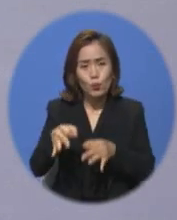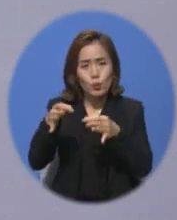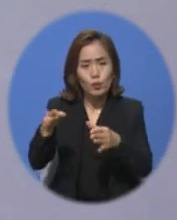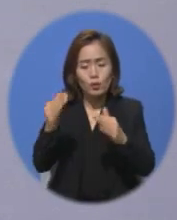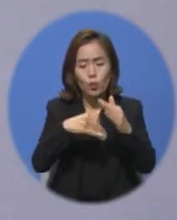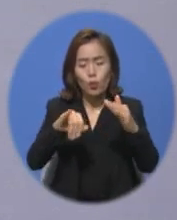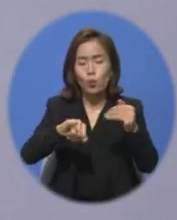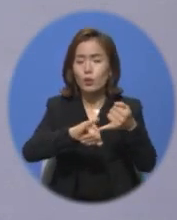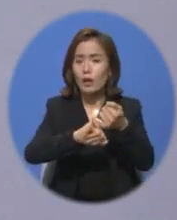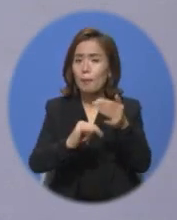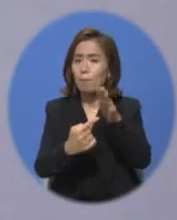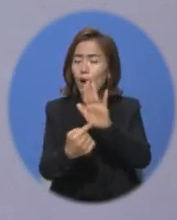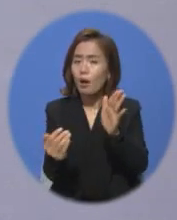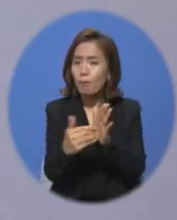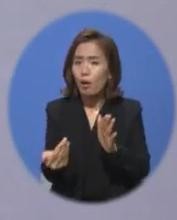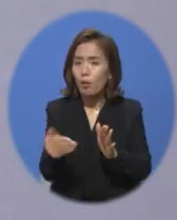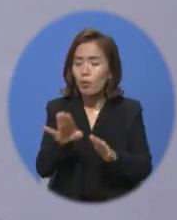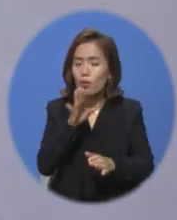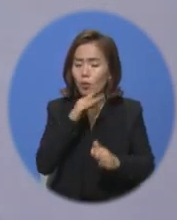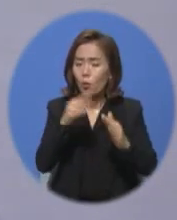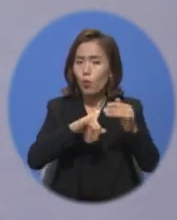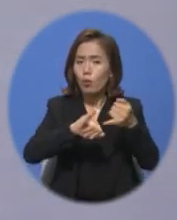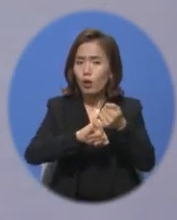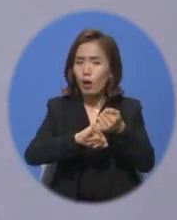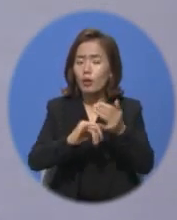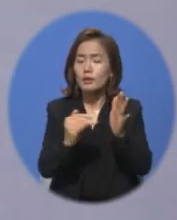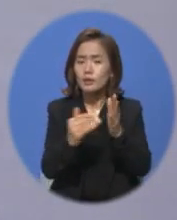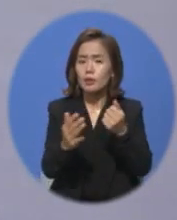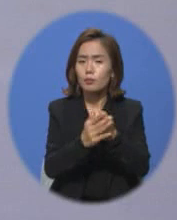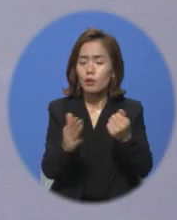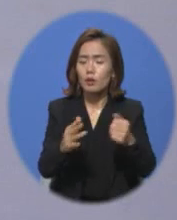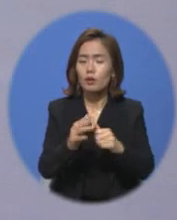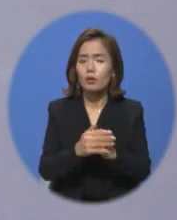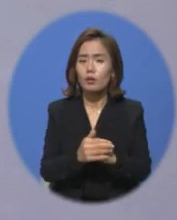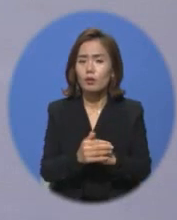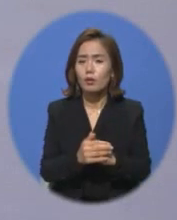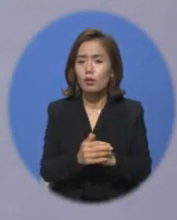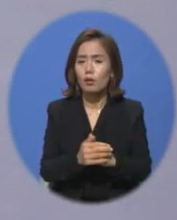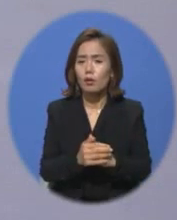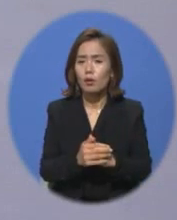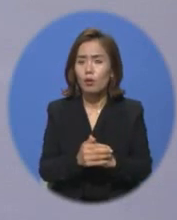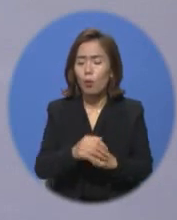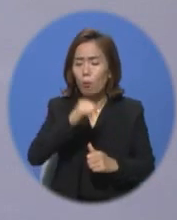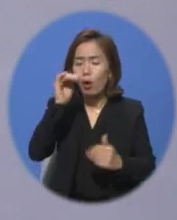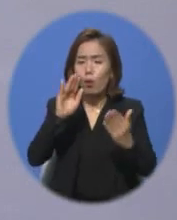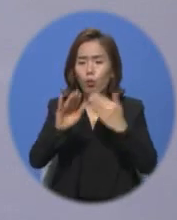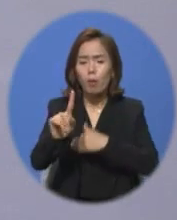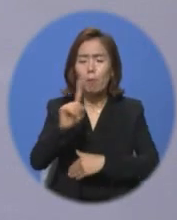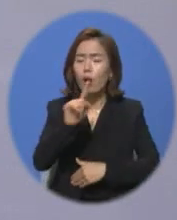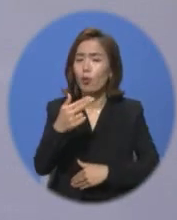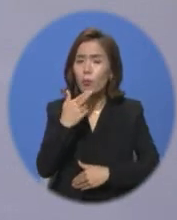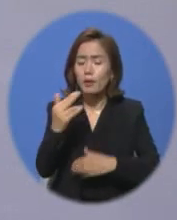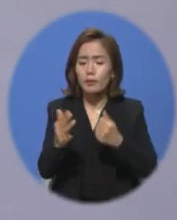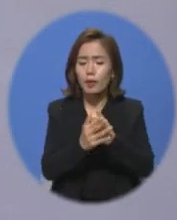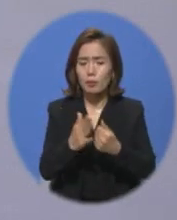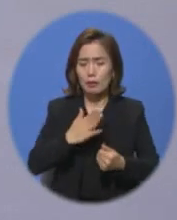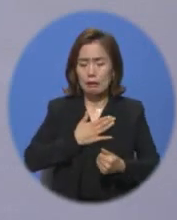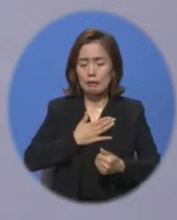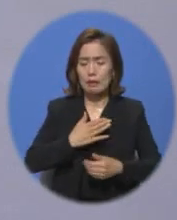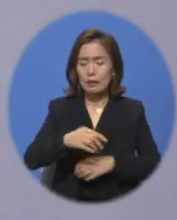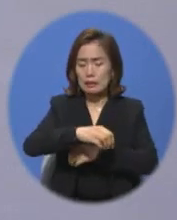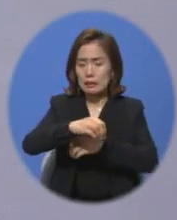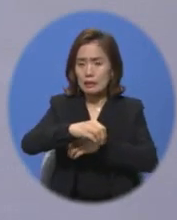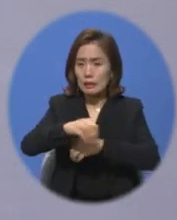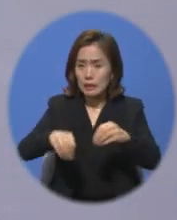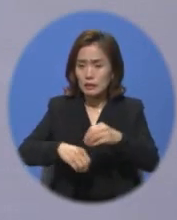공약은공약일뿐 대선이후에는아무런후속조치가없었다고말했다 .그래서그는제게이일을추진